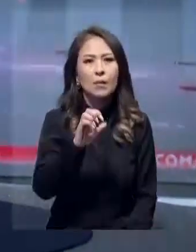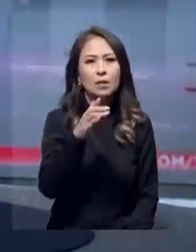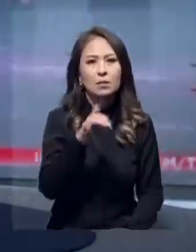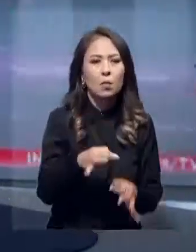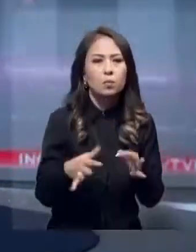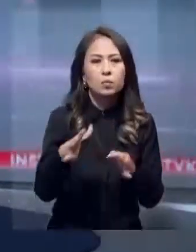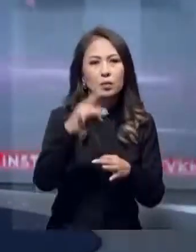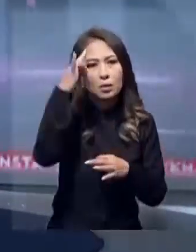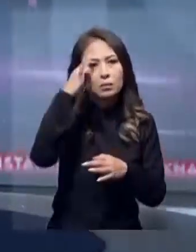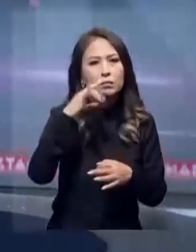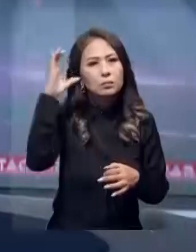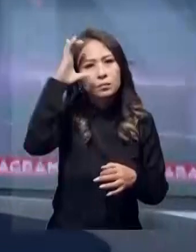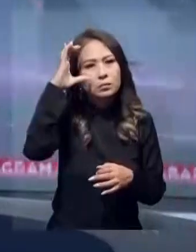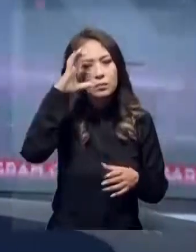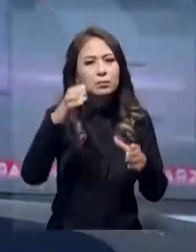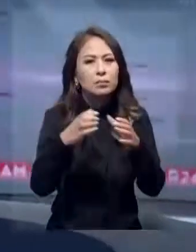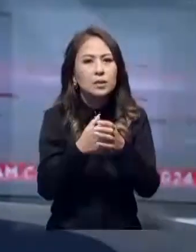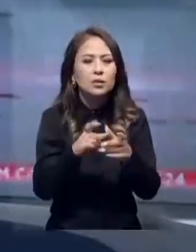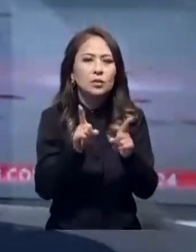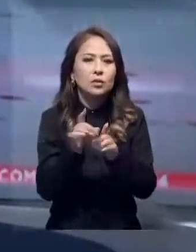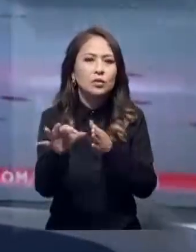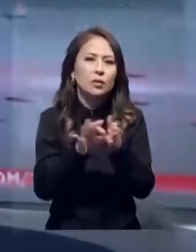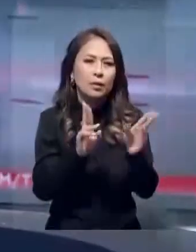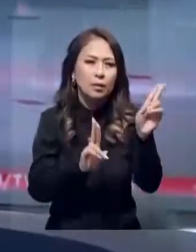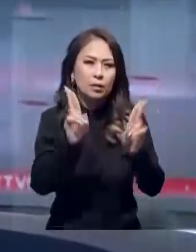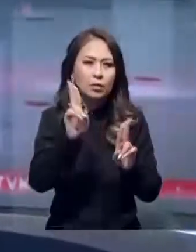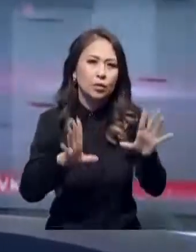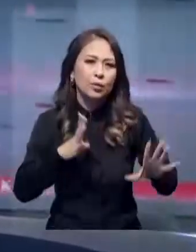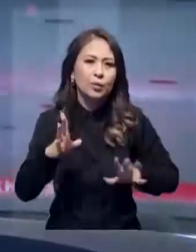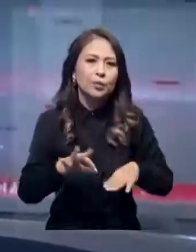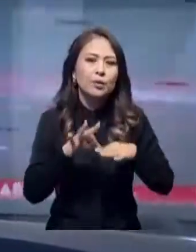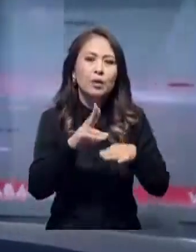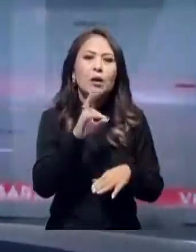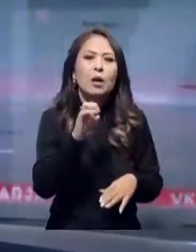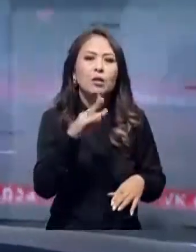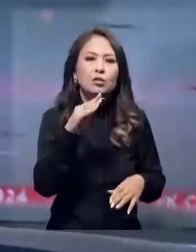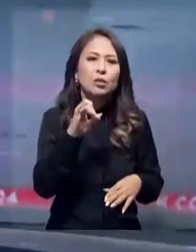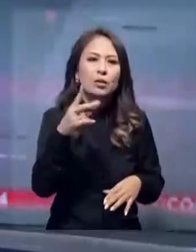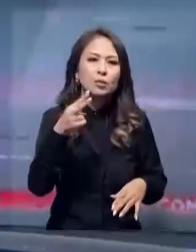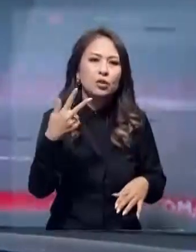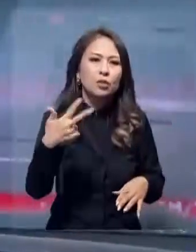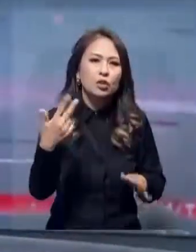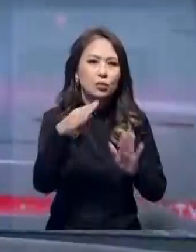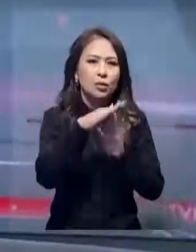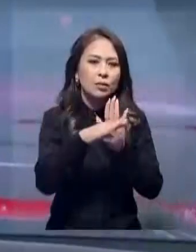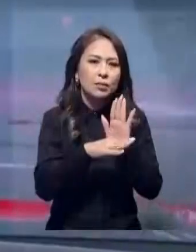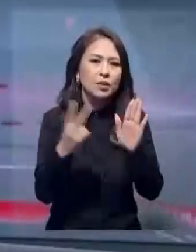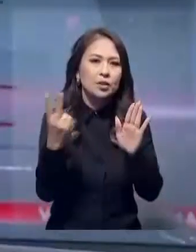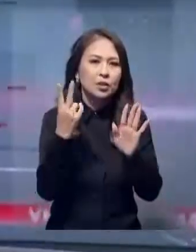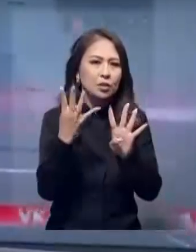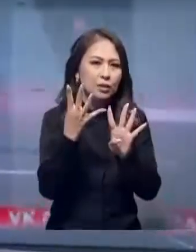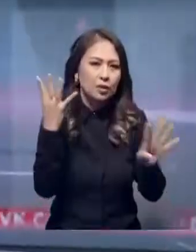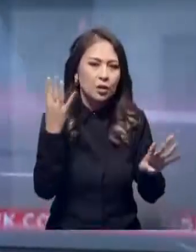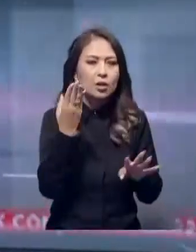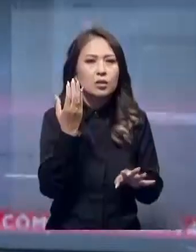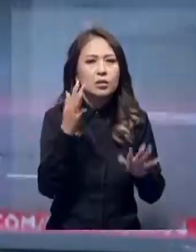Маңғыстау облысында қазақ-өзбек жауынгерлері бірлескен жедел тактикалық жаттығу өткізді. Бұл қанжар 2023 бағдарламасының